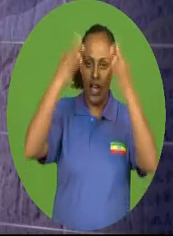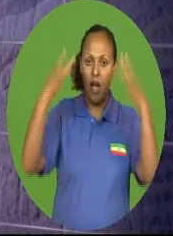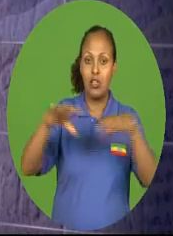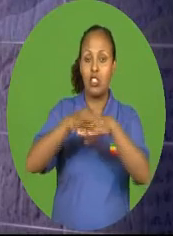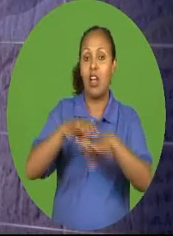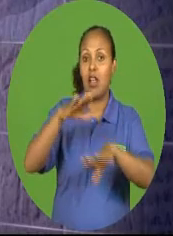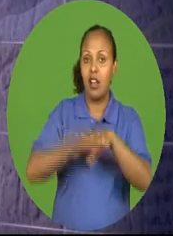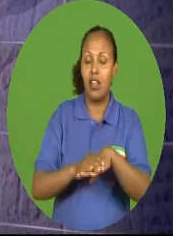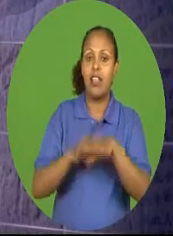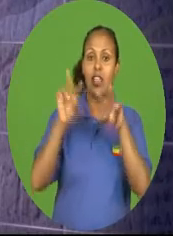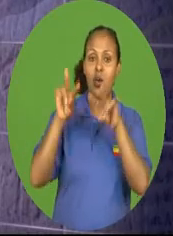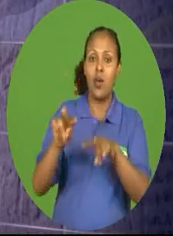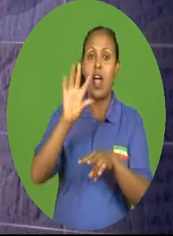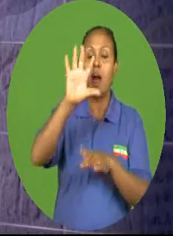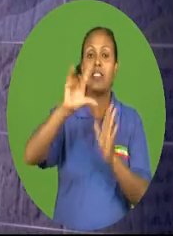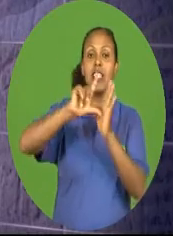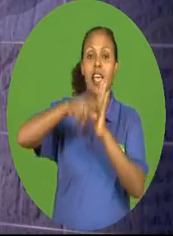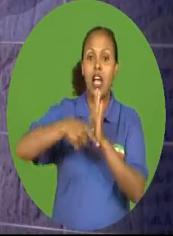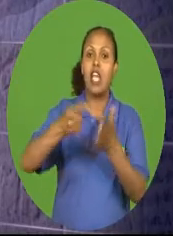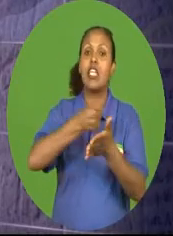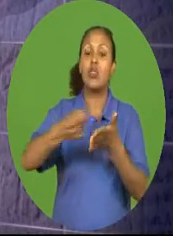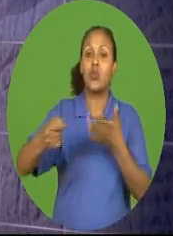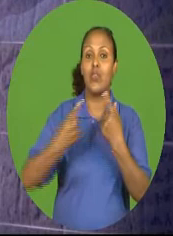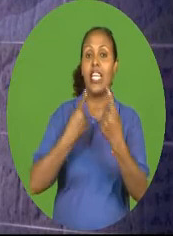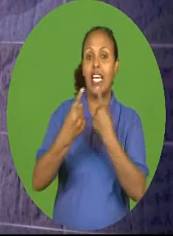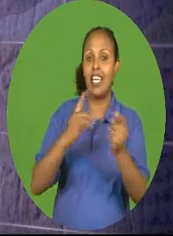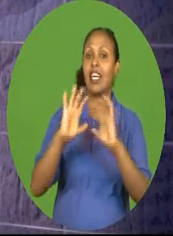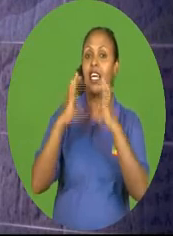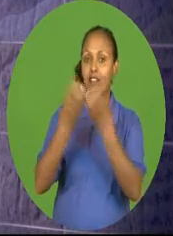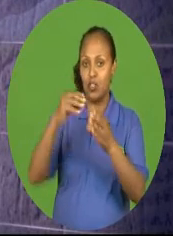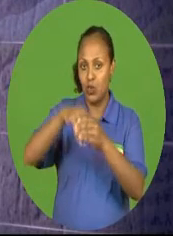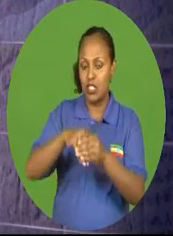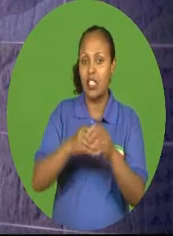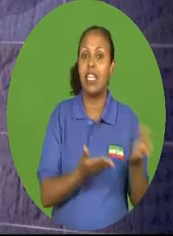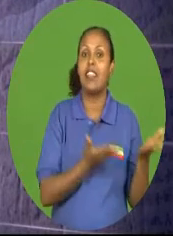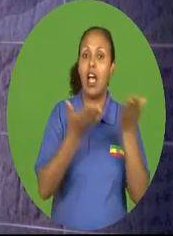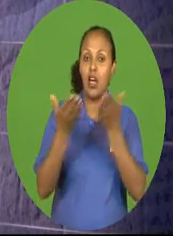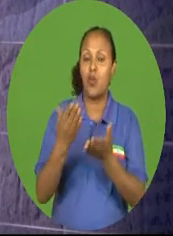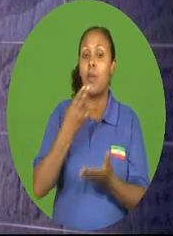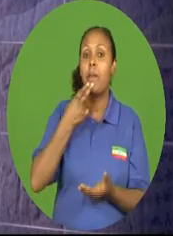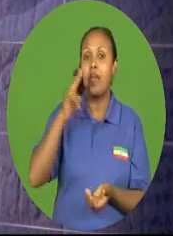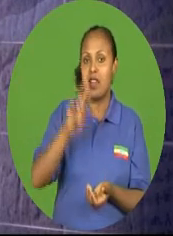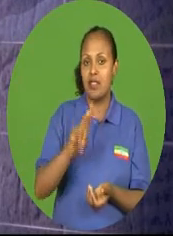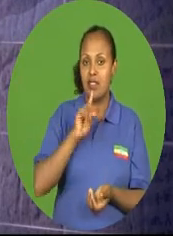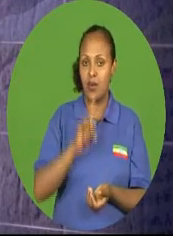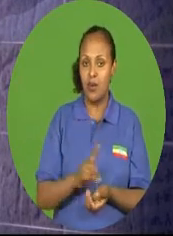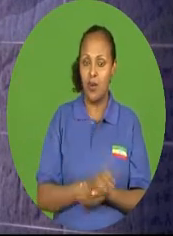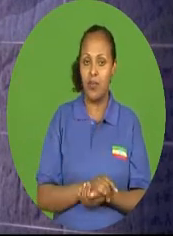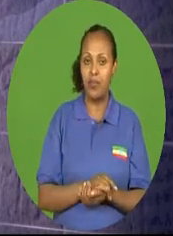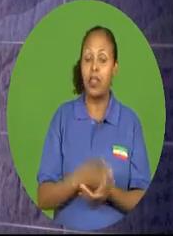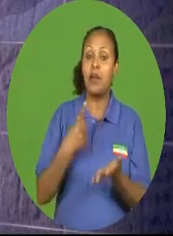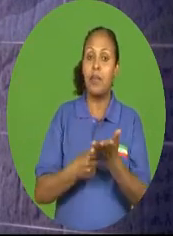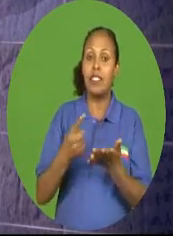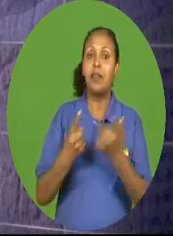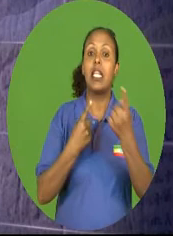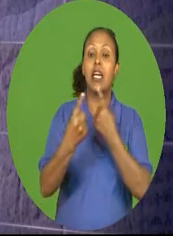ባለ ባህላዊ ጋብቻ ላይ ያተኮረ የአምስት ደቂቃ የጽሑፍ ንግግር በክፍል ውስጥ እንድታቀርቡ